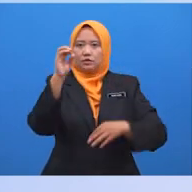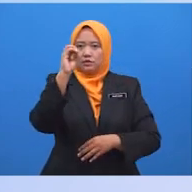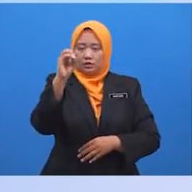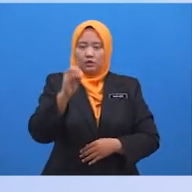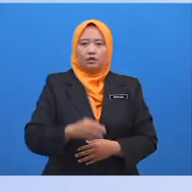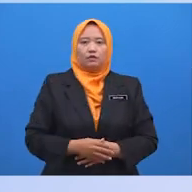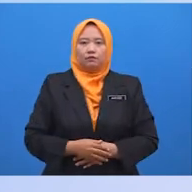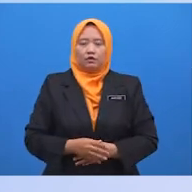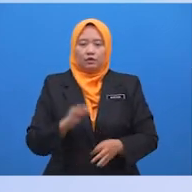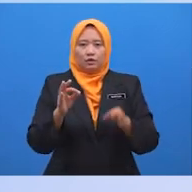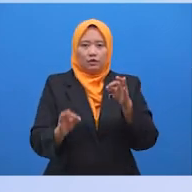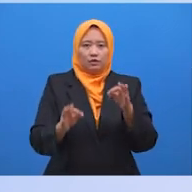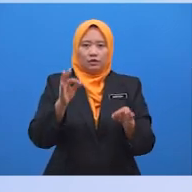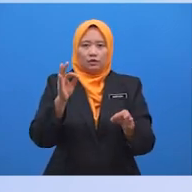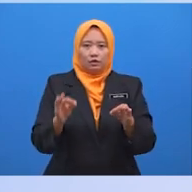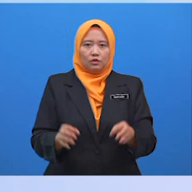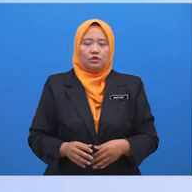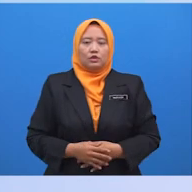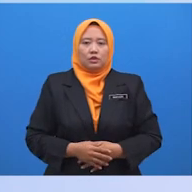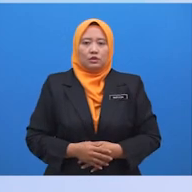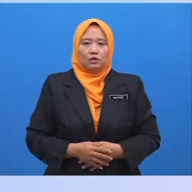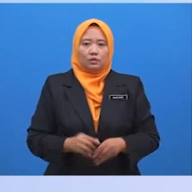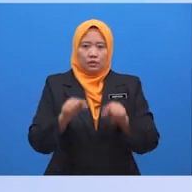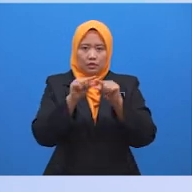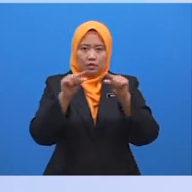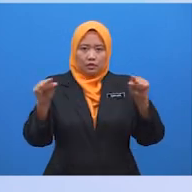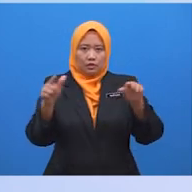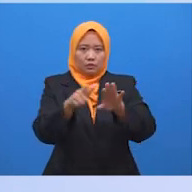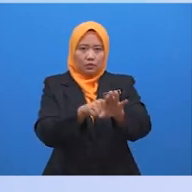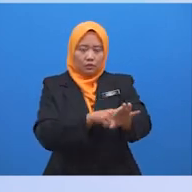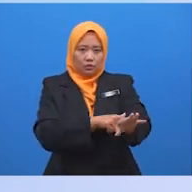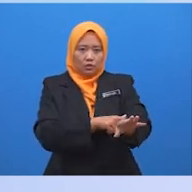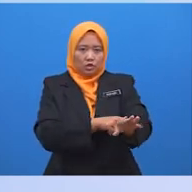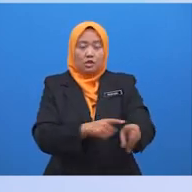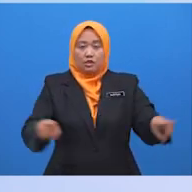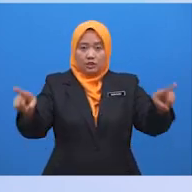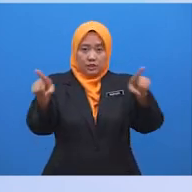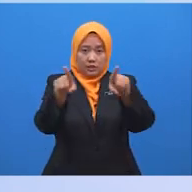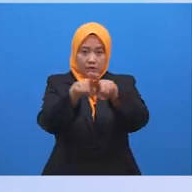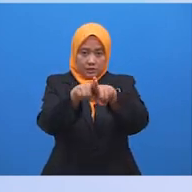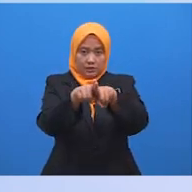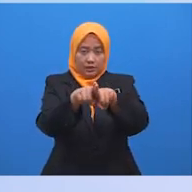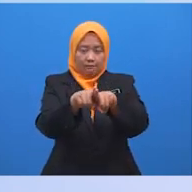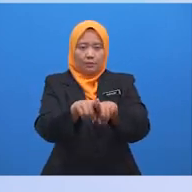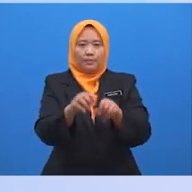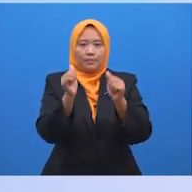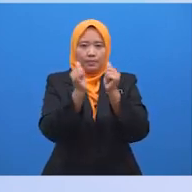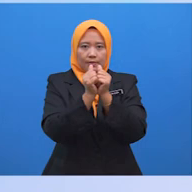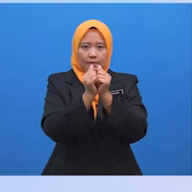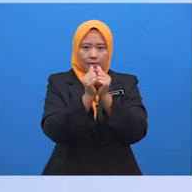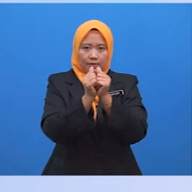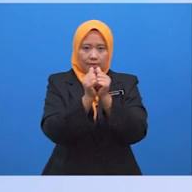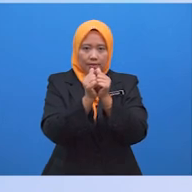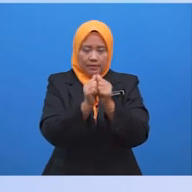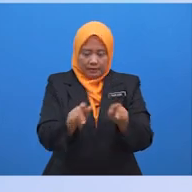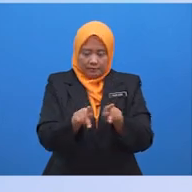lurus itu selari dengan paksi X, kerana koordinat Y bagi mana-mana